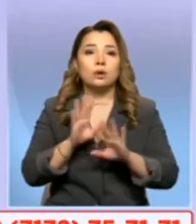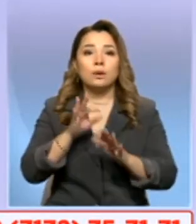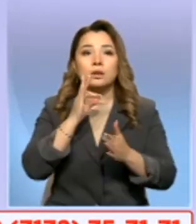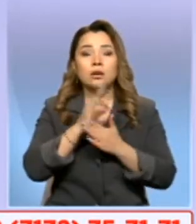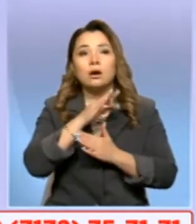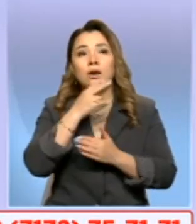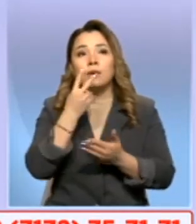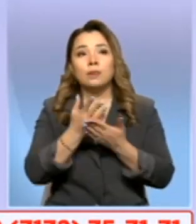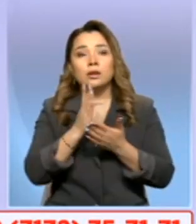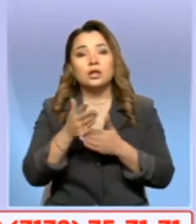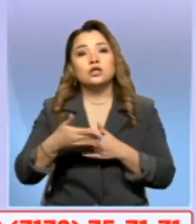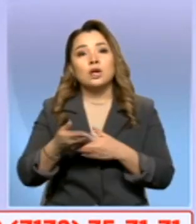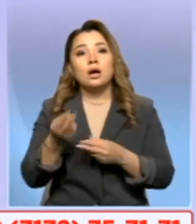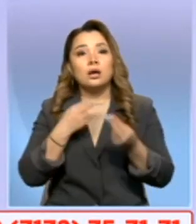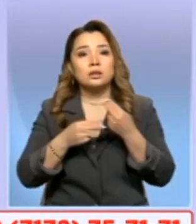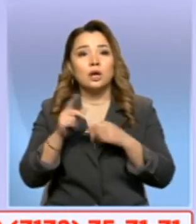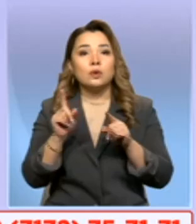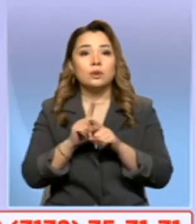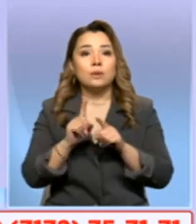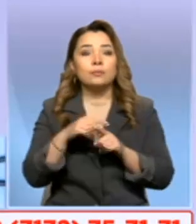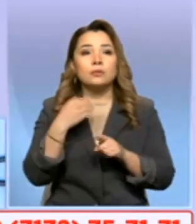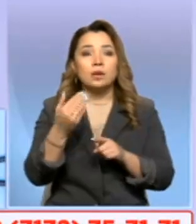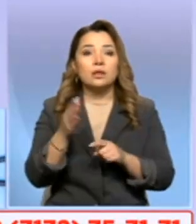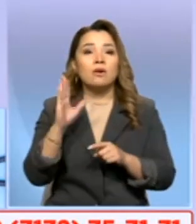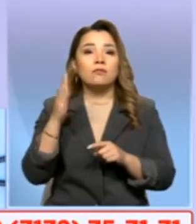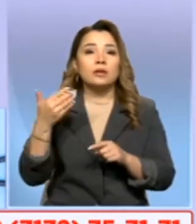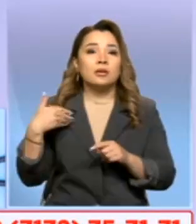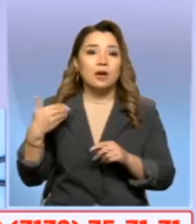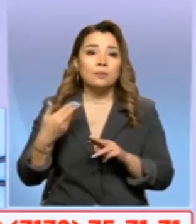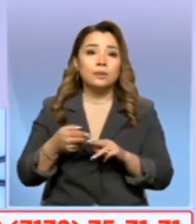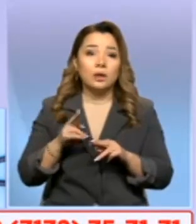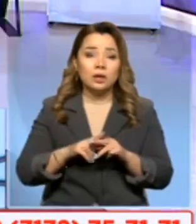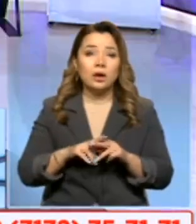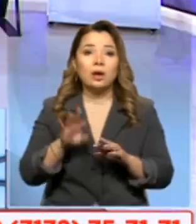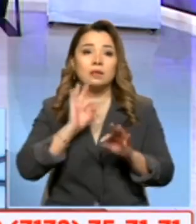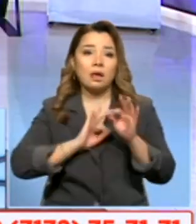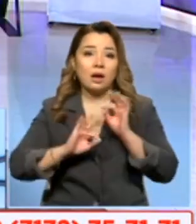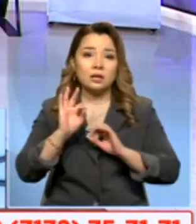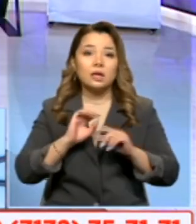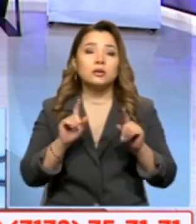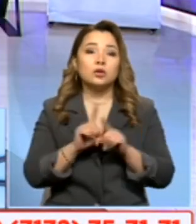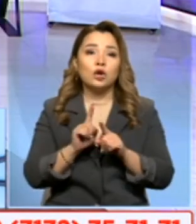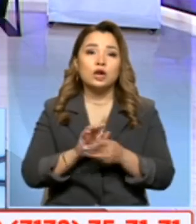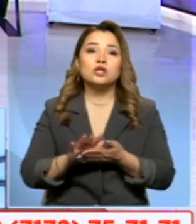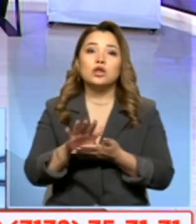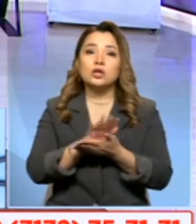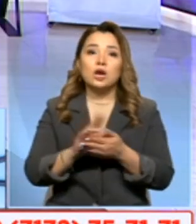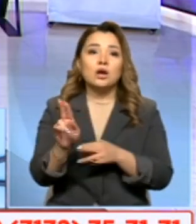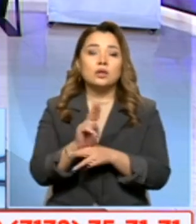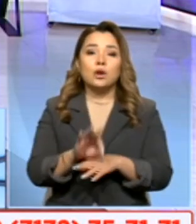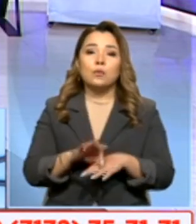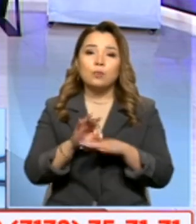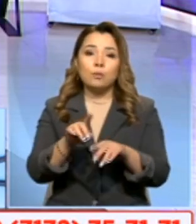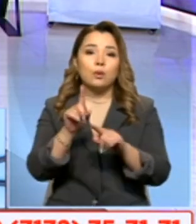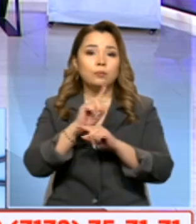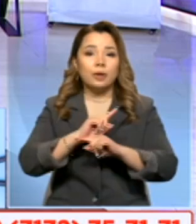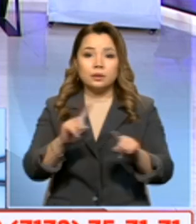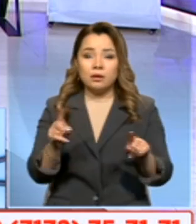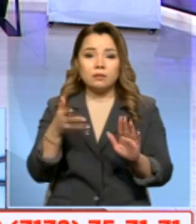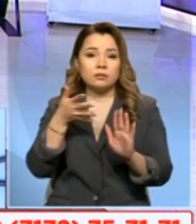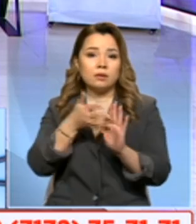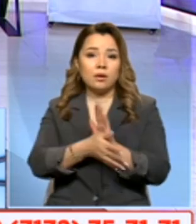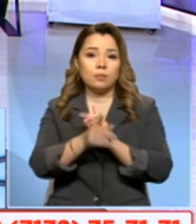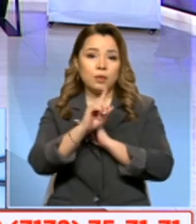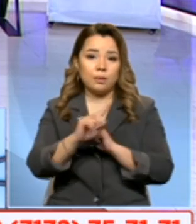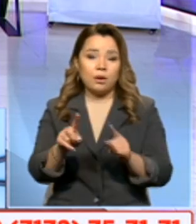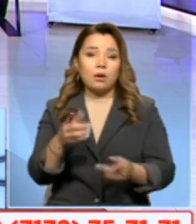қанша жерден сіз сырттан ішіп жатқан витаминдеріңіз де, дәрілеріңіздің де ешқандай емдік әсері болмайды. Сіңбейді?